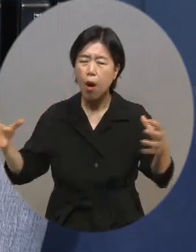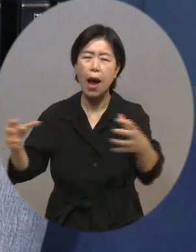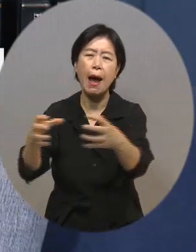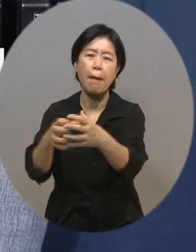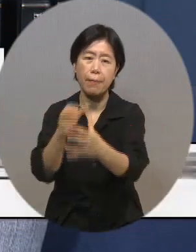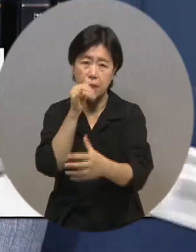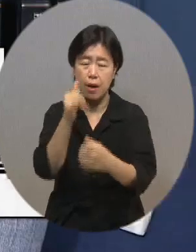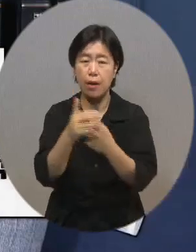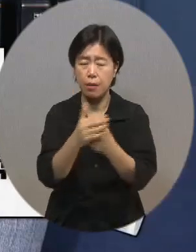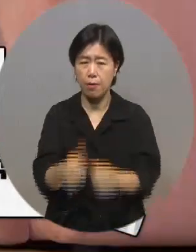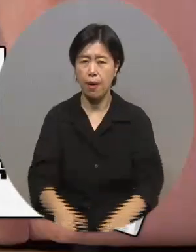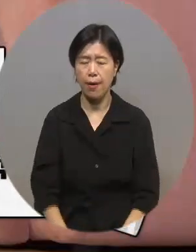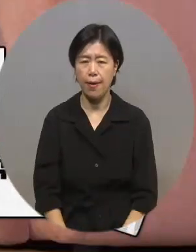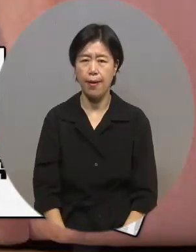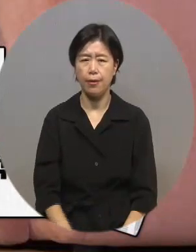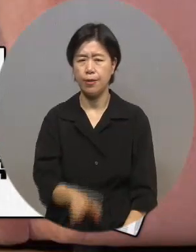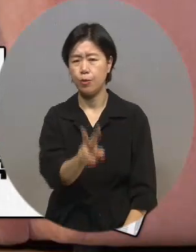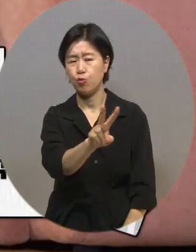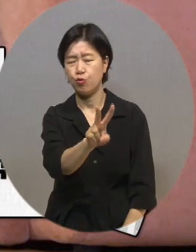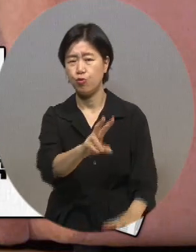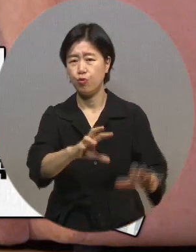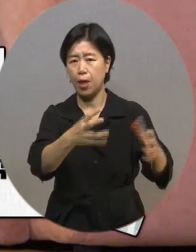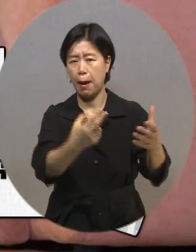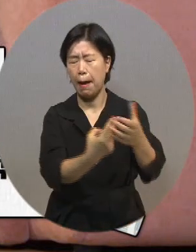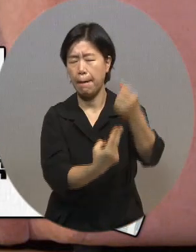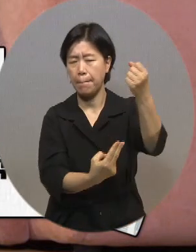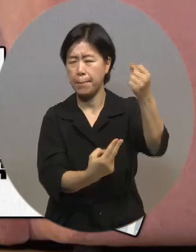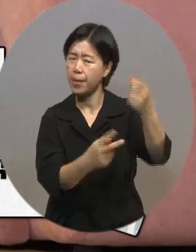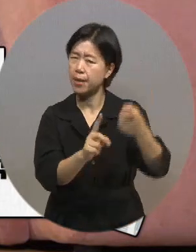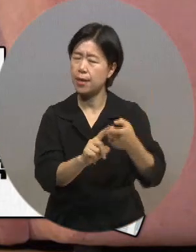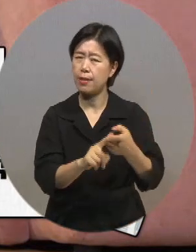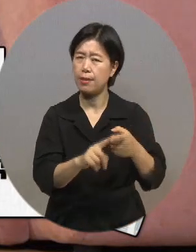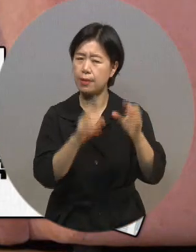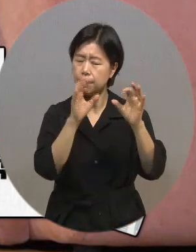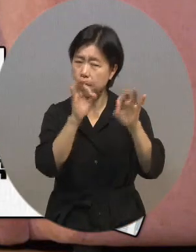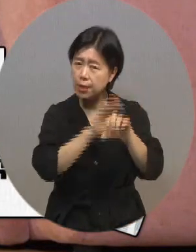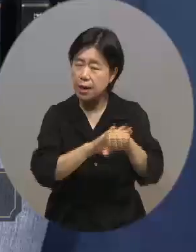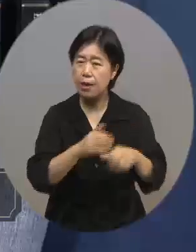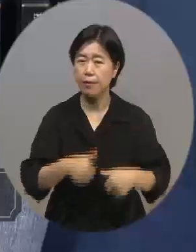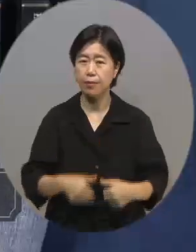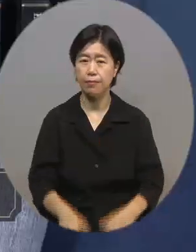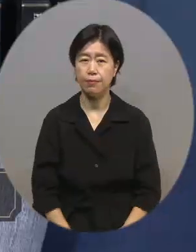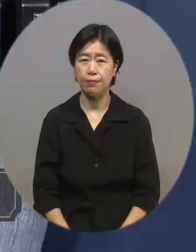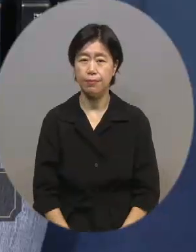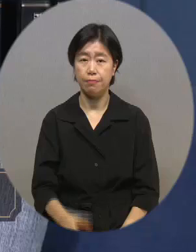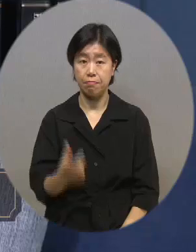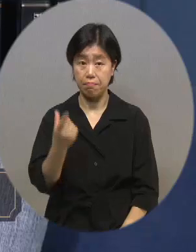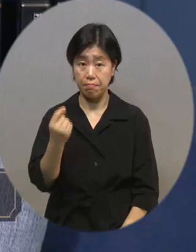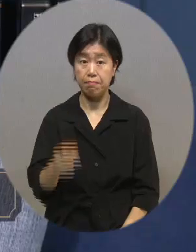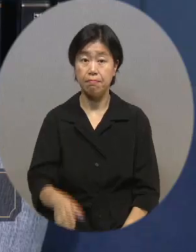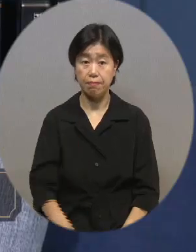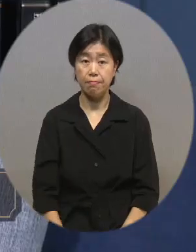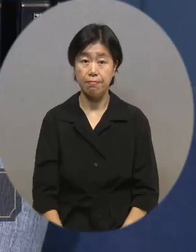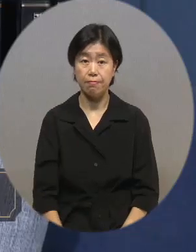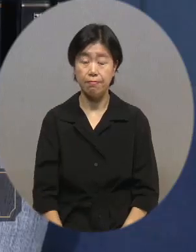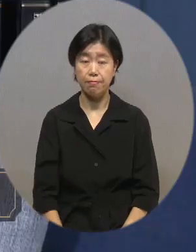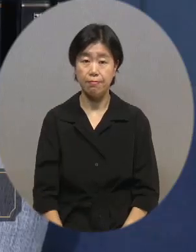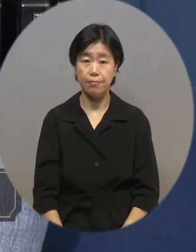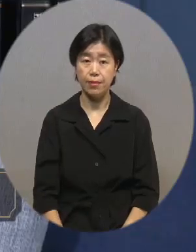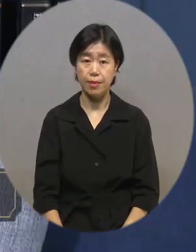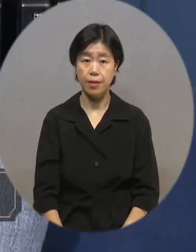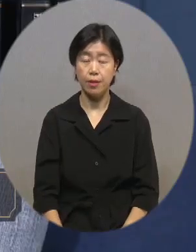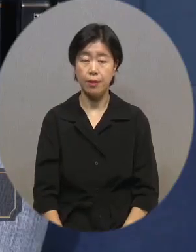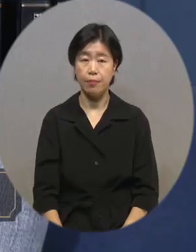네. 상당히 어려운 그런 길이 될 것 같습니다. 제가 봤을 때. 그런 얘기들도 하더라고요. 문구 그대로 실행이 된다면